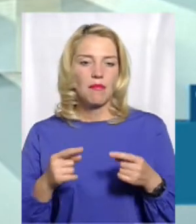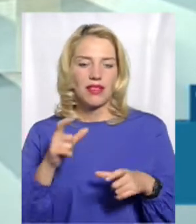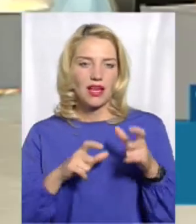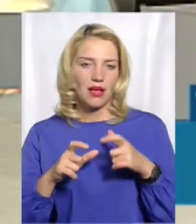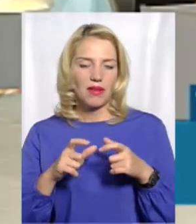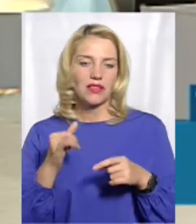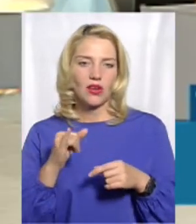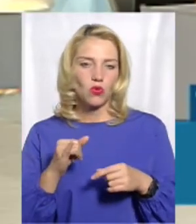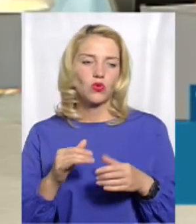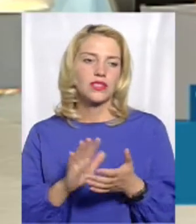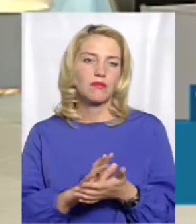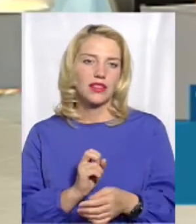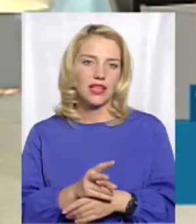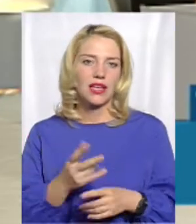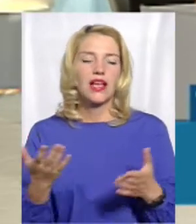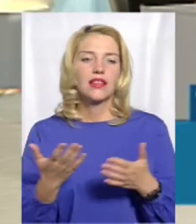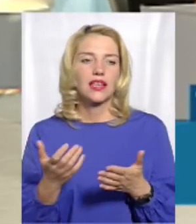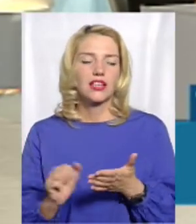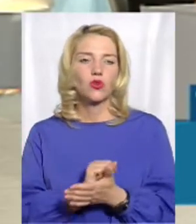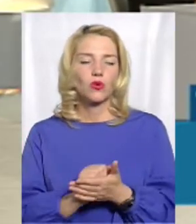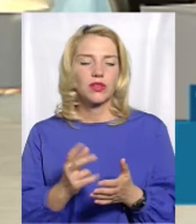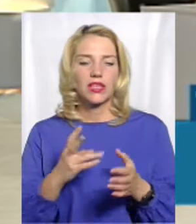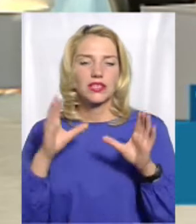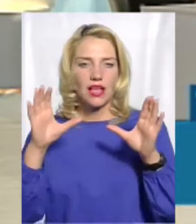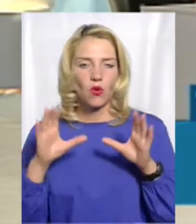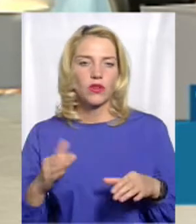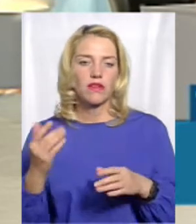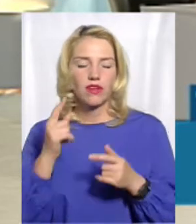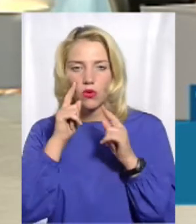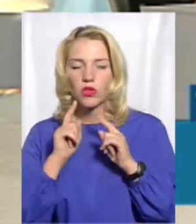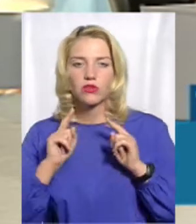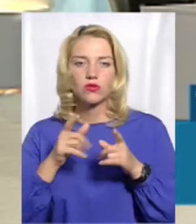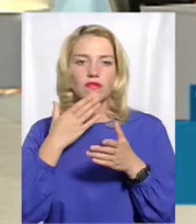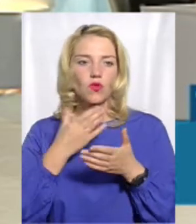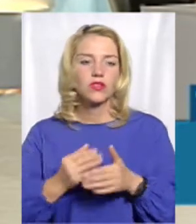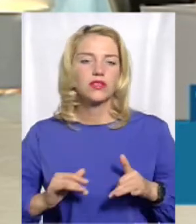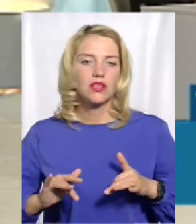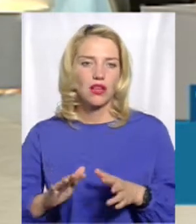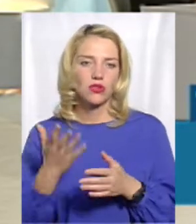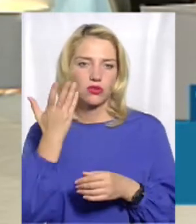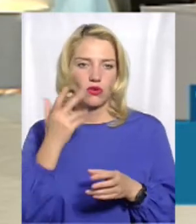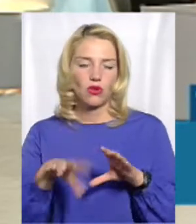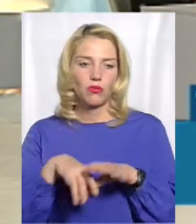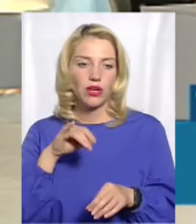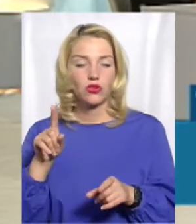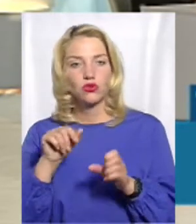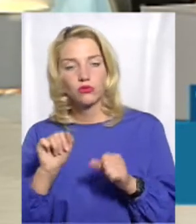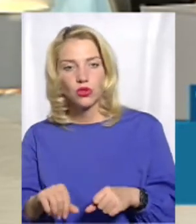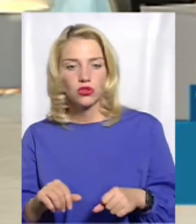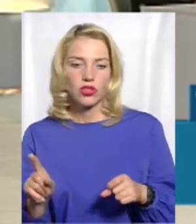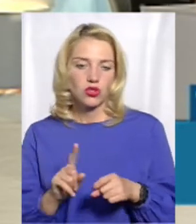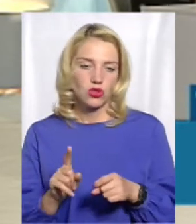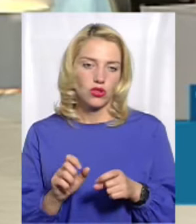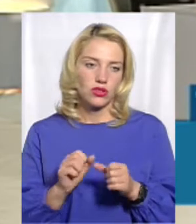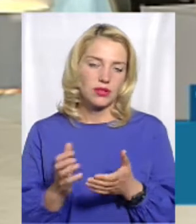смітник. А ось на які документи чи закони ви орієнтуєтесь в своїй діяльності, коли обираєте, що можна, що ви будете збирати, як це ви